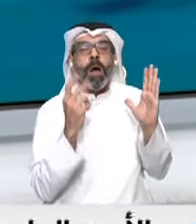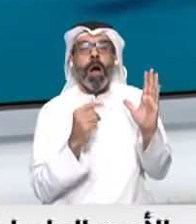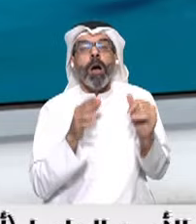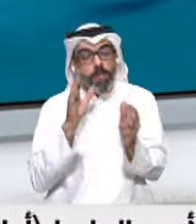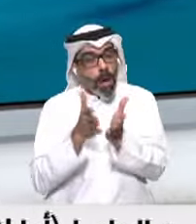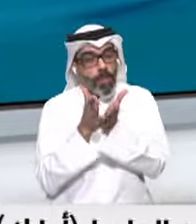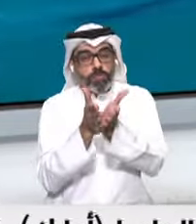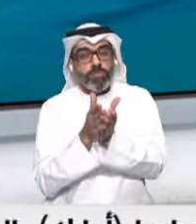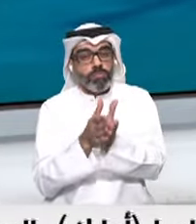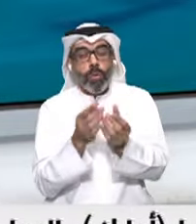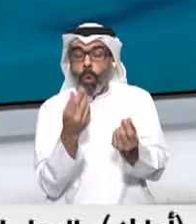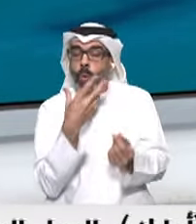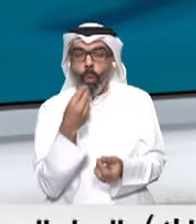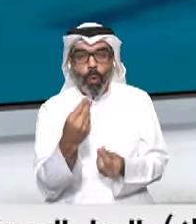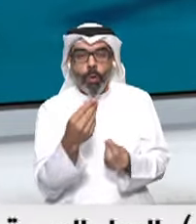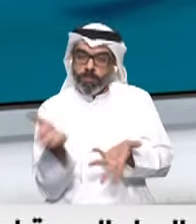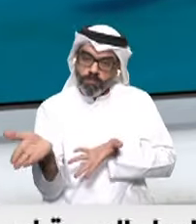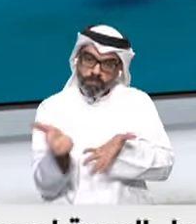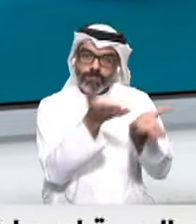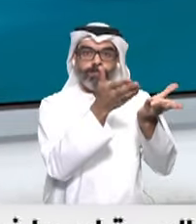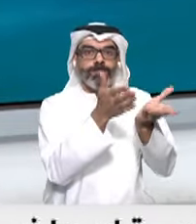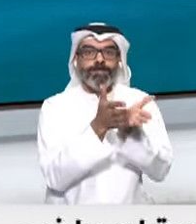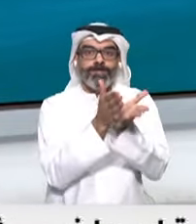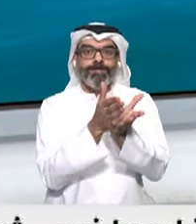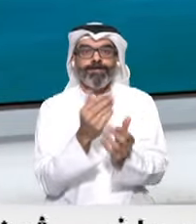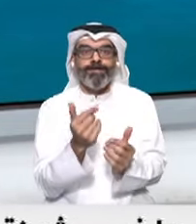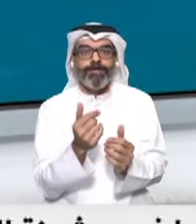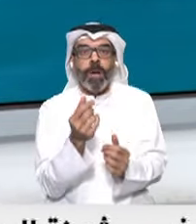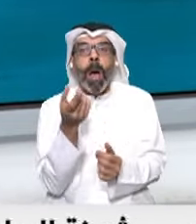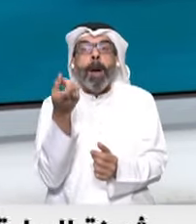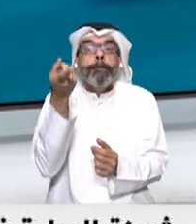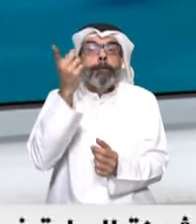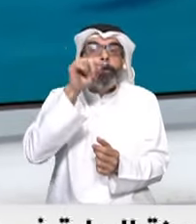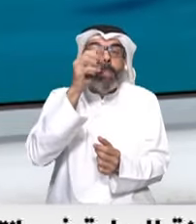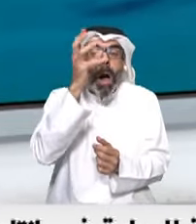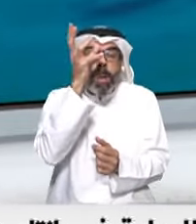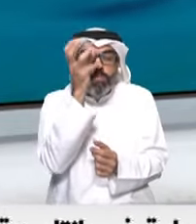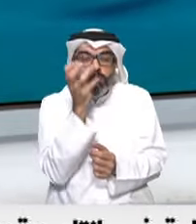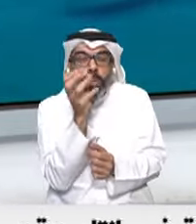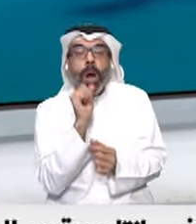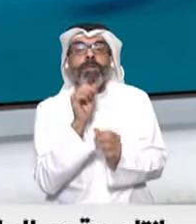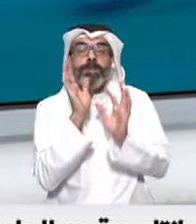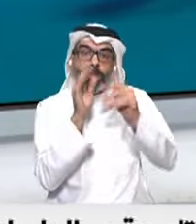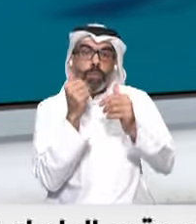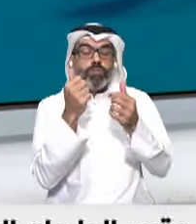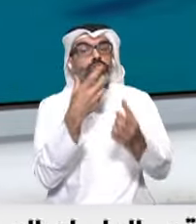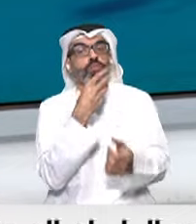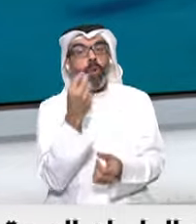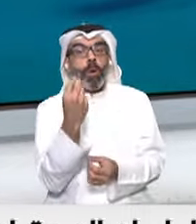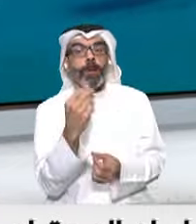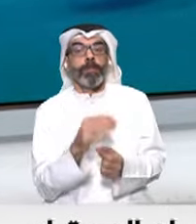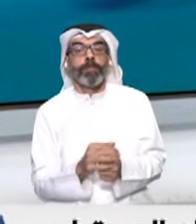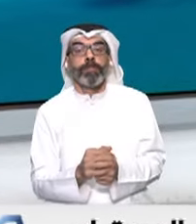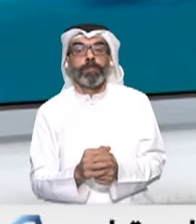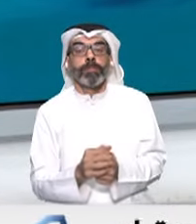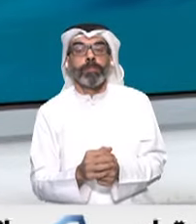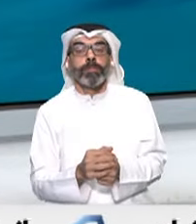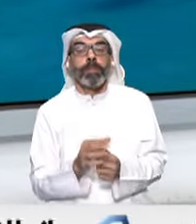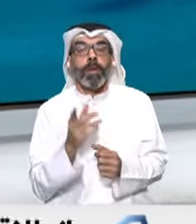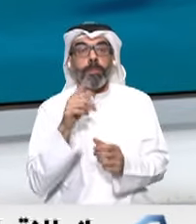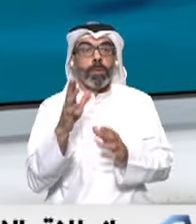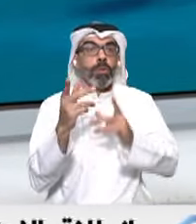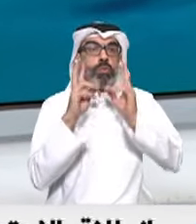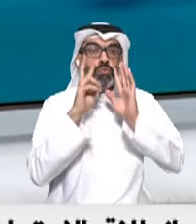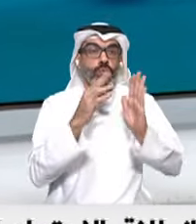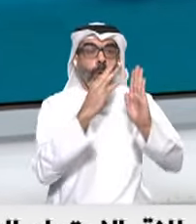باذن الله الاجواء راح تكون مناسبه من بعد منتصف نهار يوم الغد المد الاول الساعه 8 30 دقيقه صباحا والمد الثاني الساعه